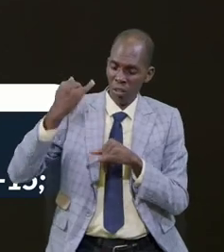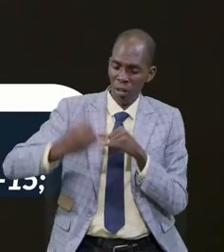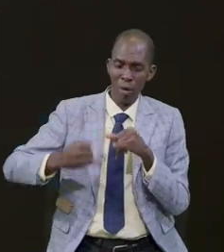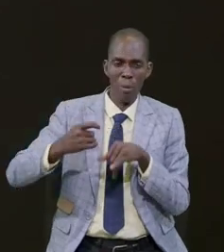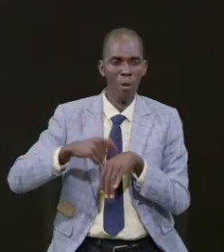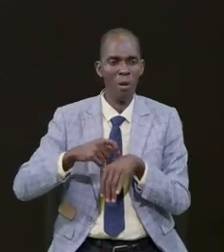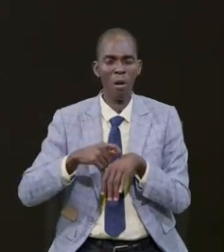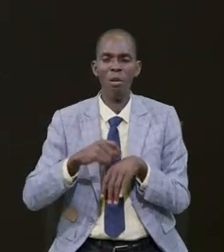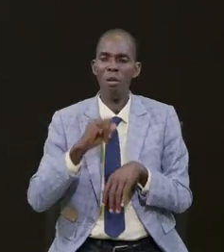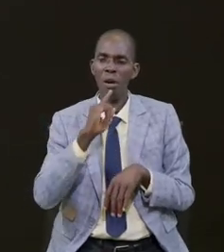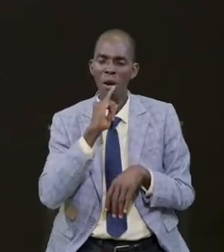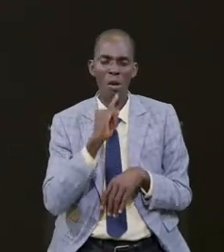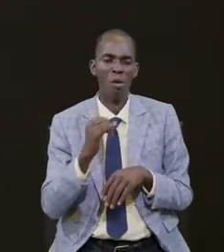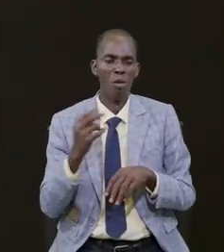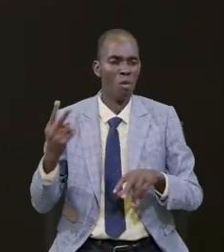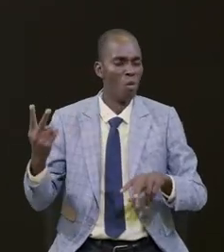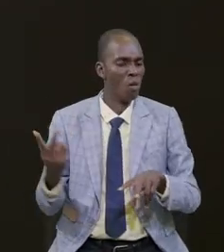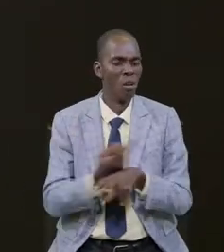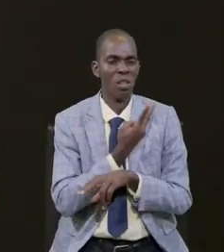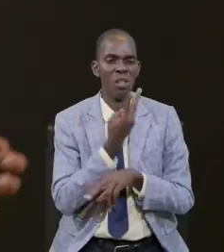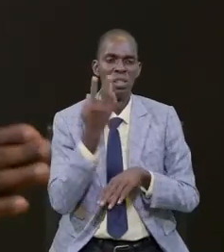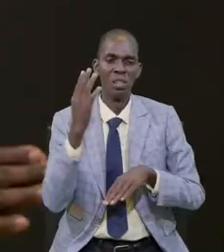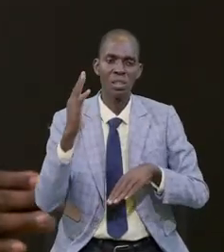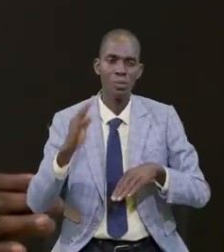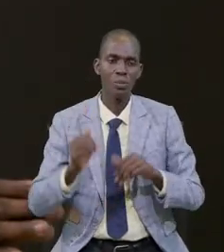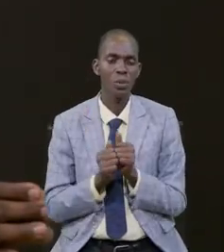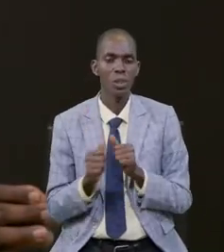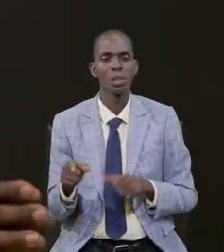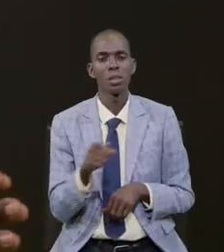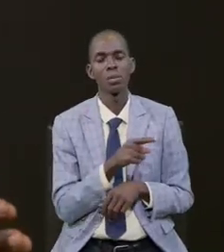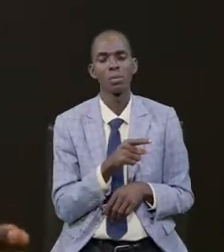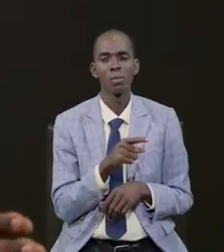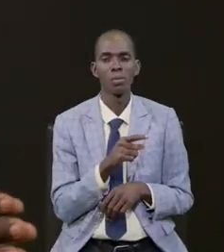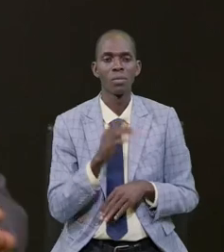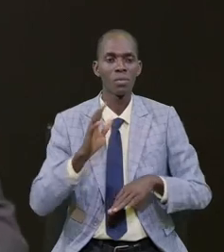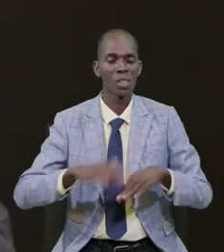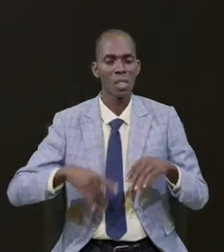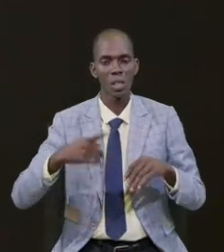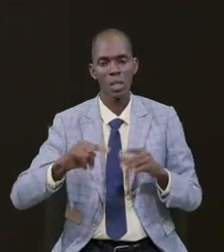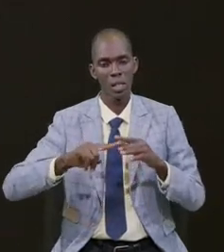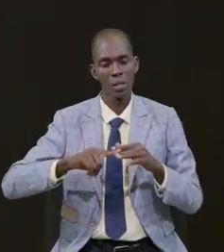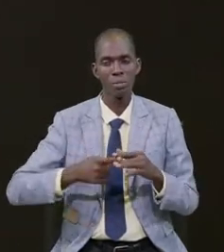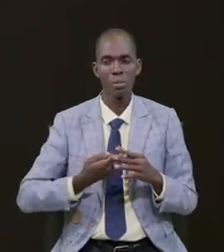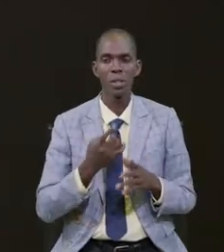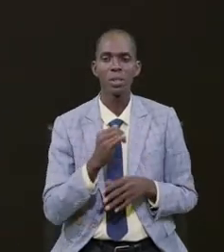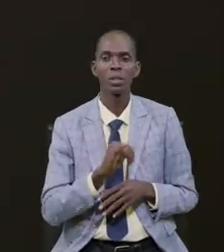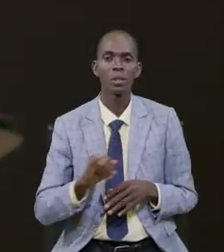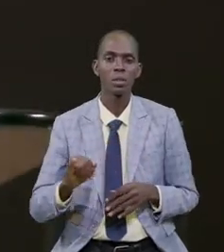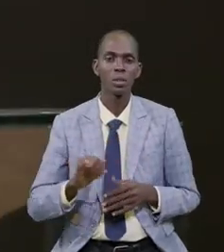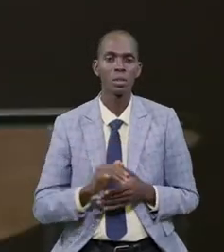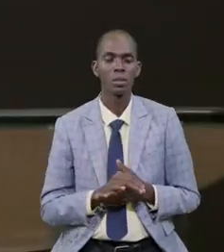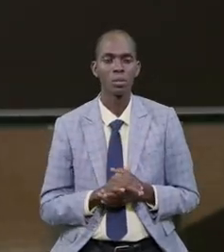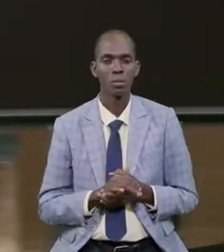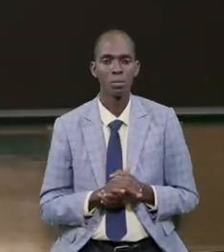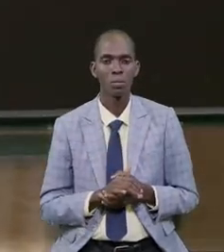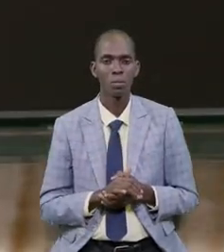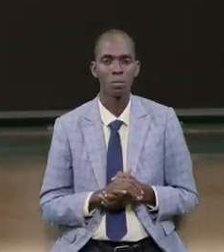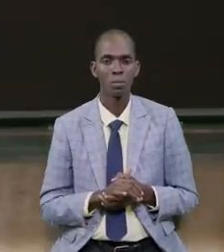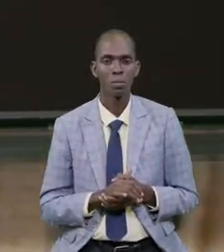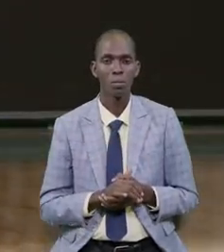Leur dernière condition est pire que la